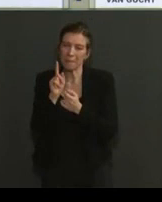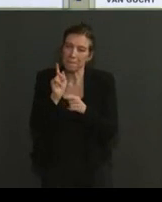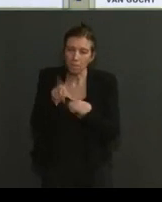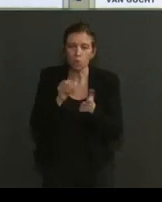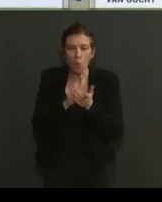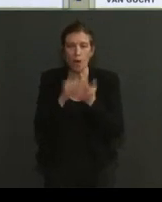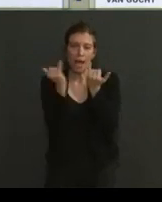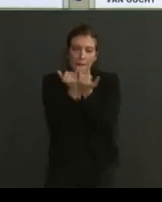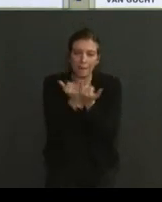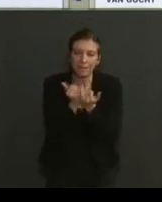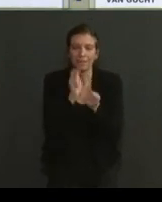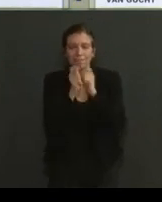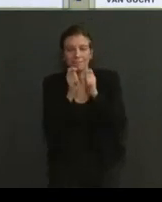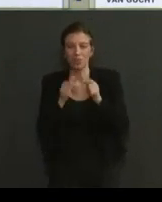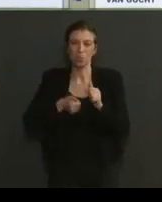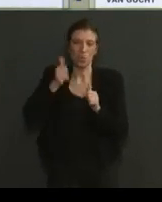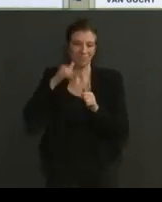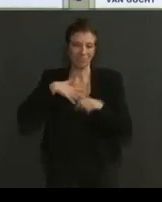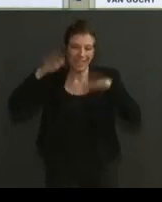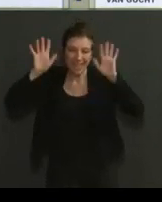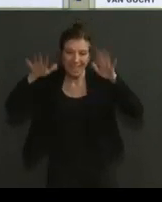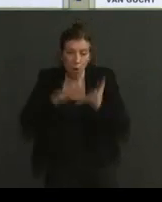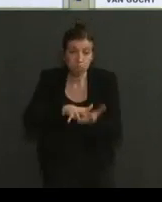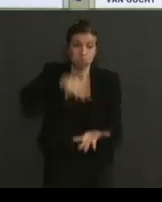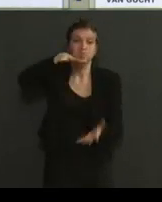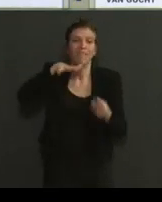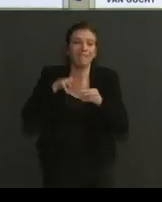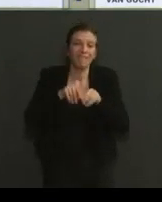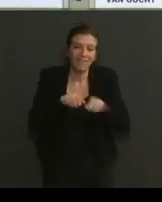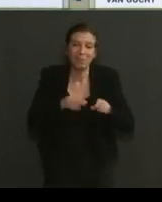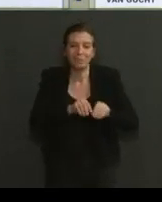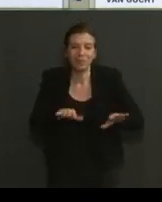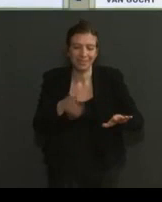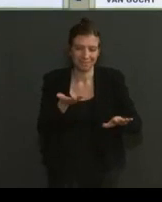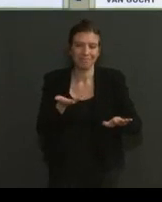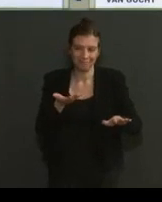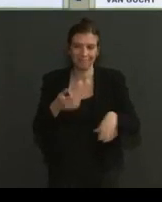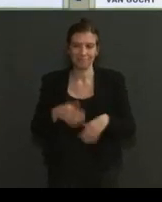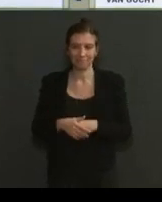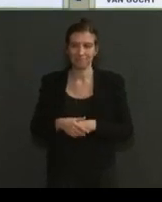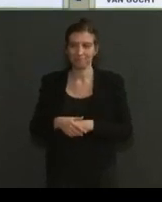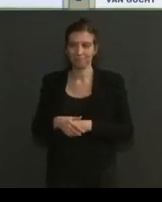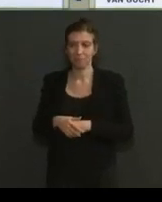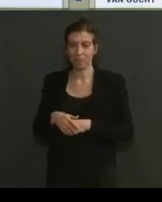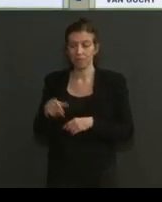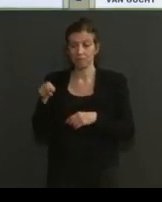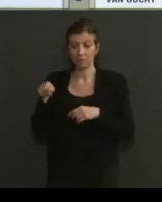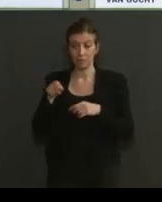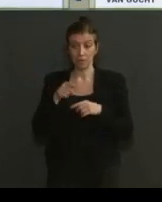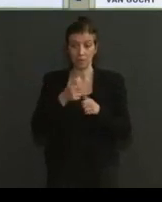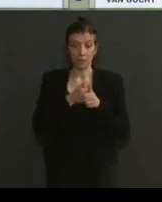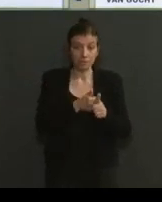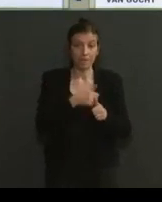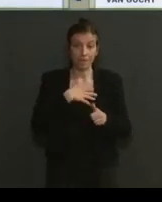Dit systeem zal andere indicatoren, zoals het aantal besmettingen bij mensen, de griepconsultaties bij de huisarts,